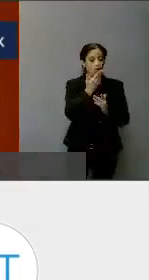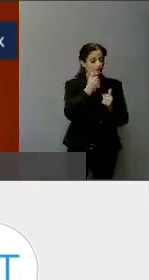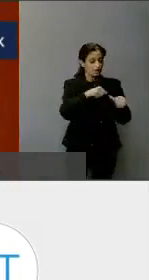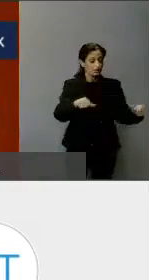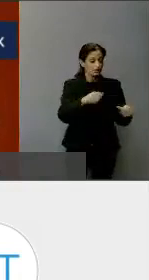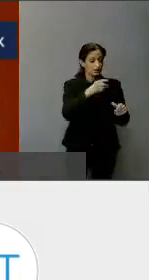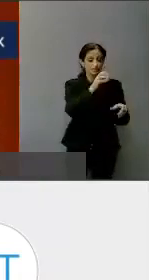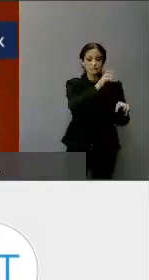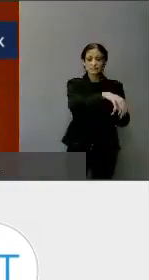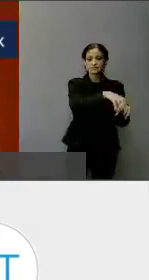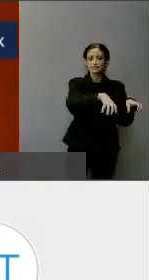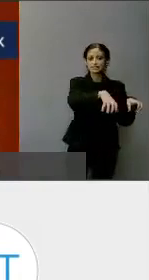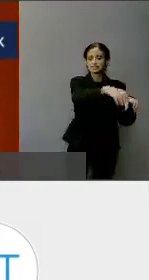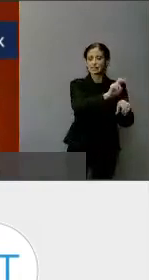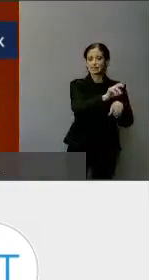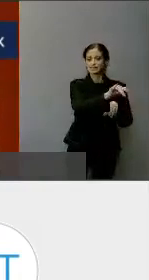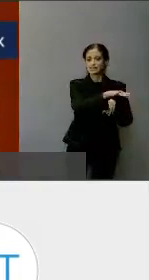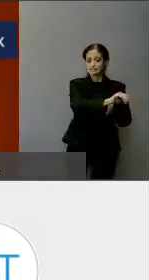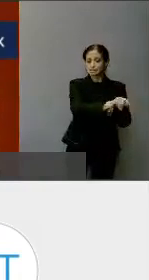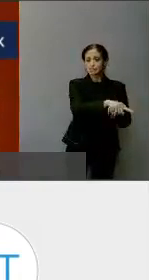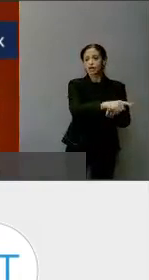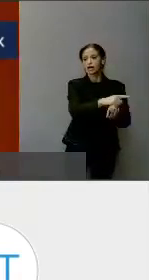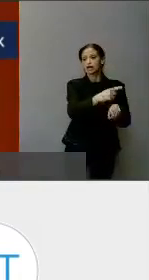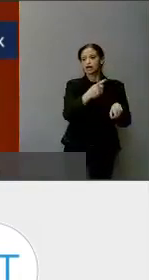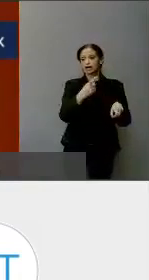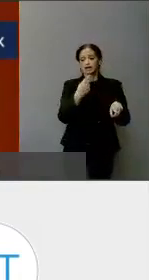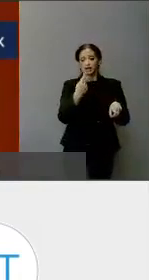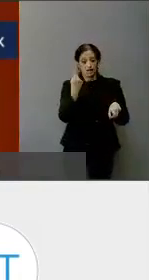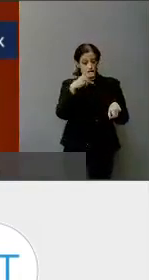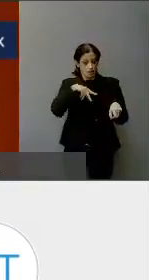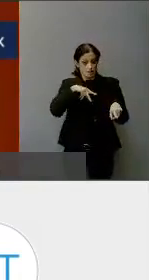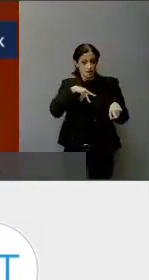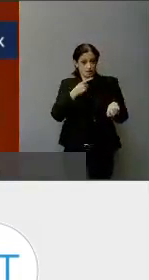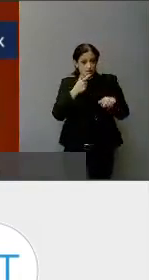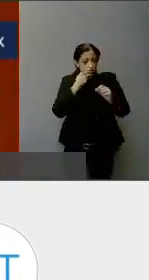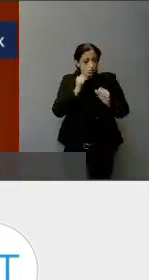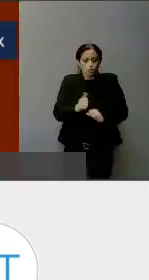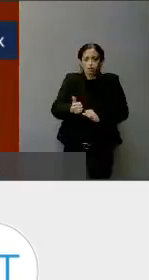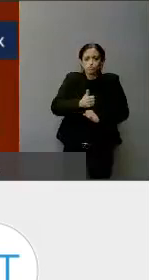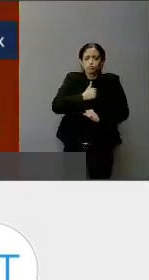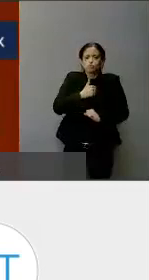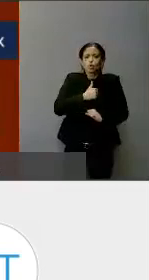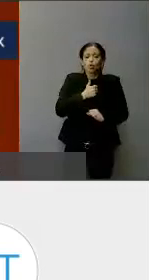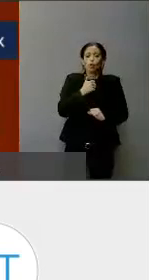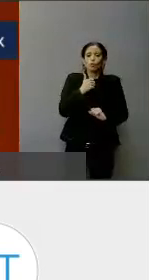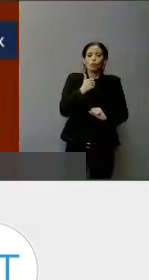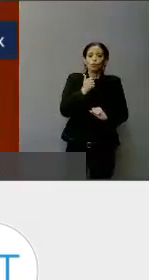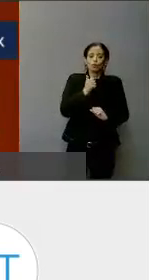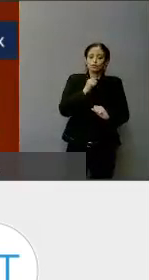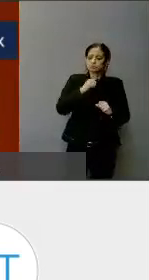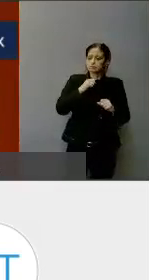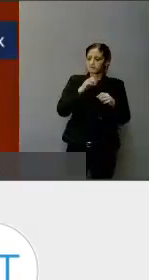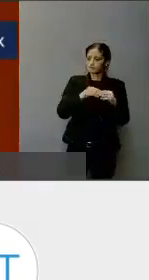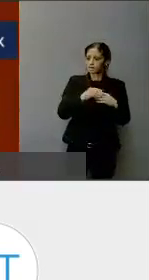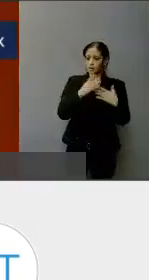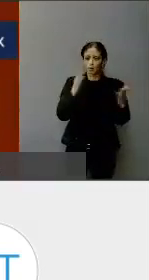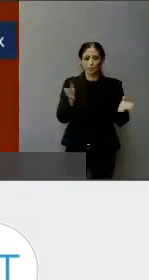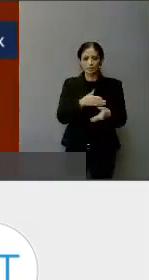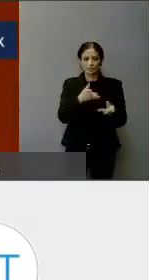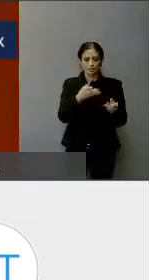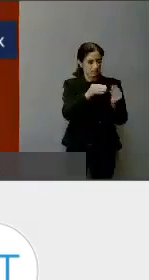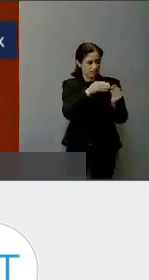così come proposto nella delibera si è anche rado con le proprie forze e voglio possa fare qualsiasi operazione di risanamento